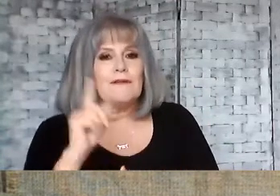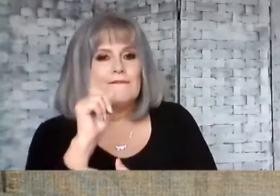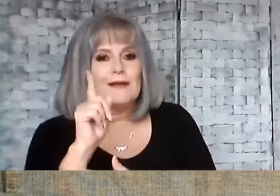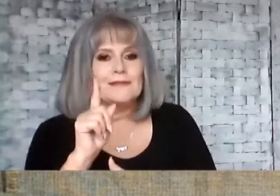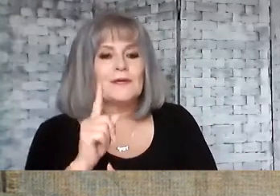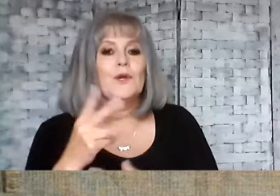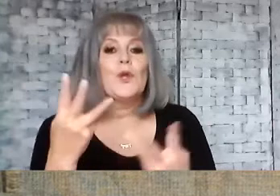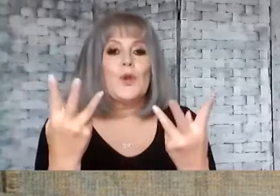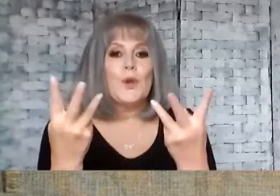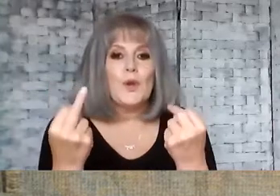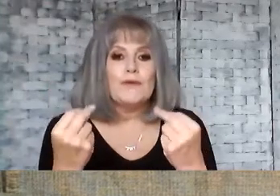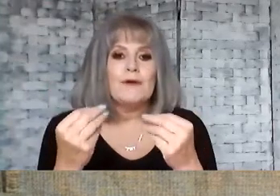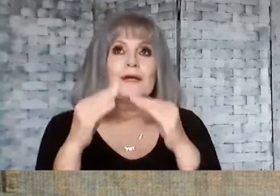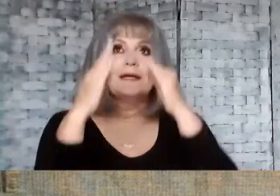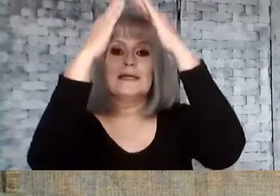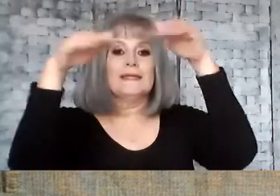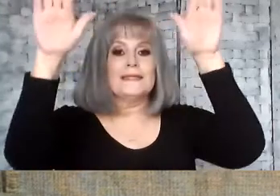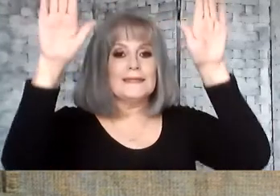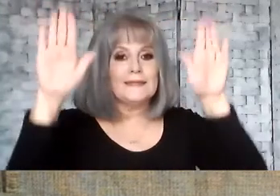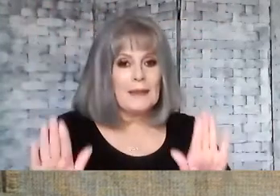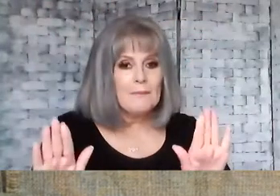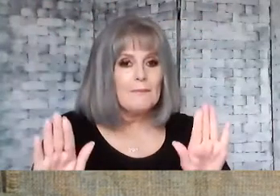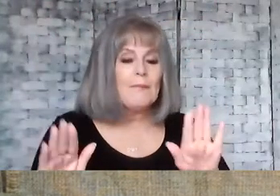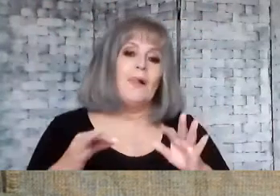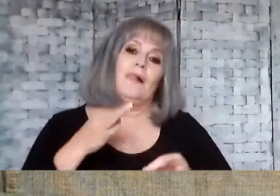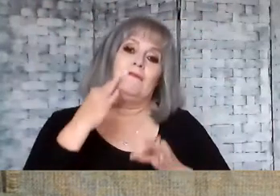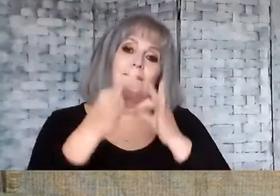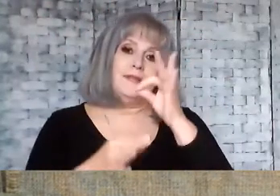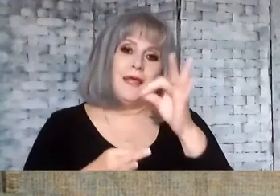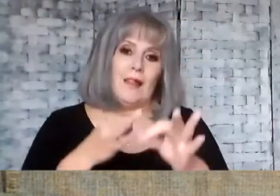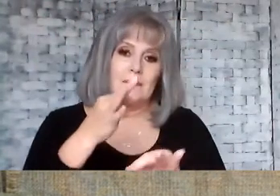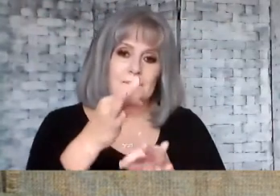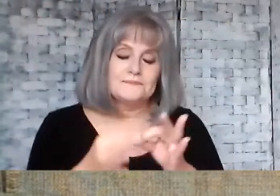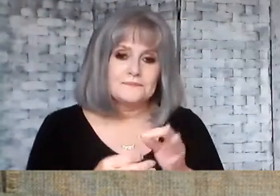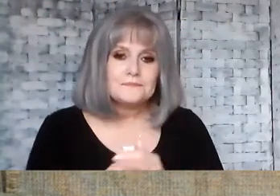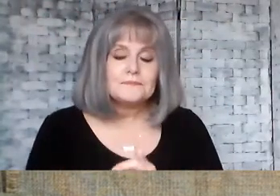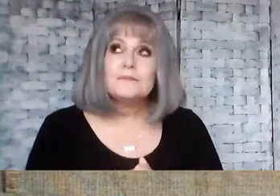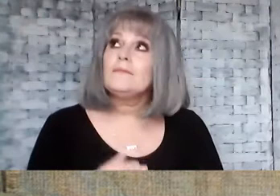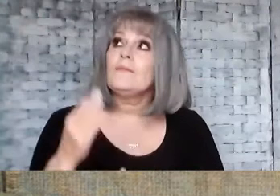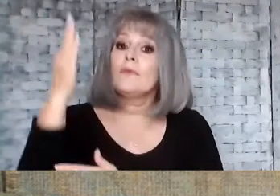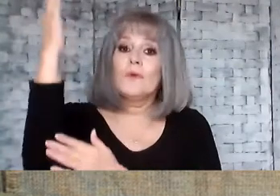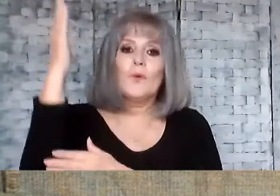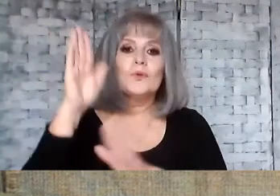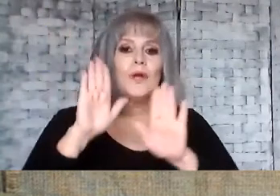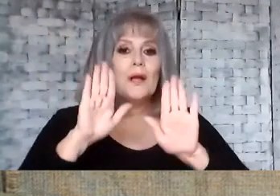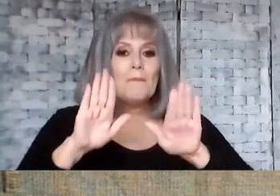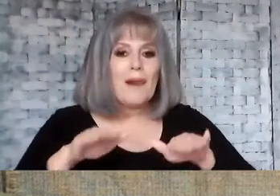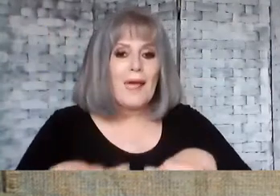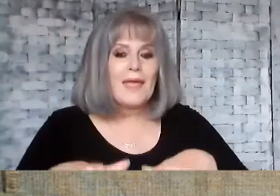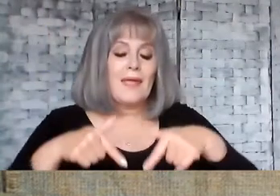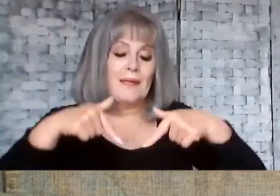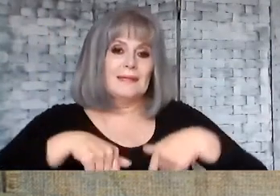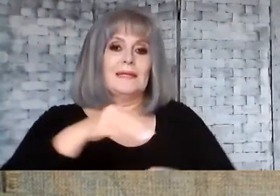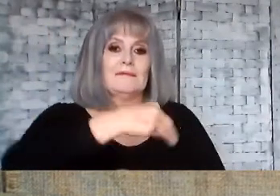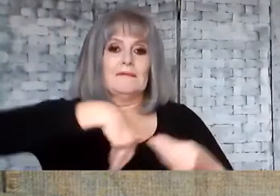vertel. Het gaan alles hier oor, hier is God se nuwe tempel, hier is waar hy woon, waar